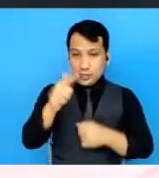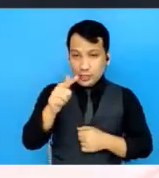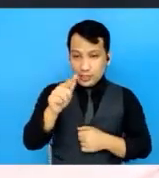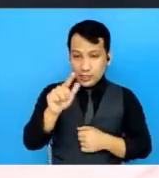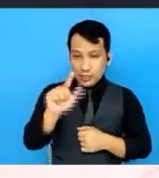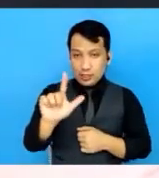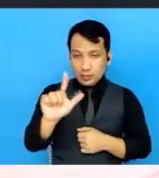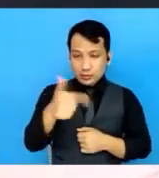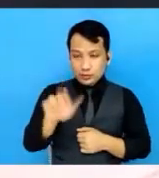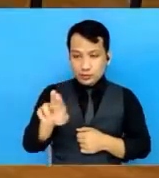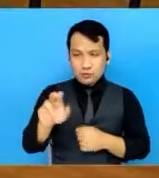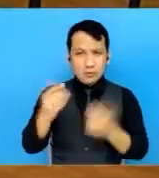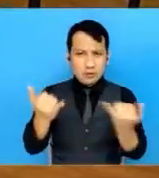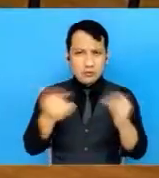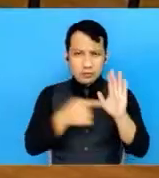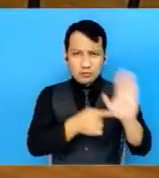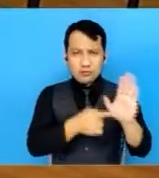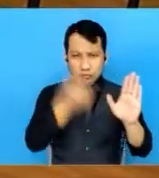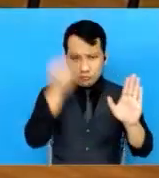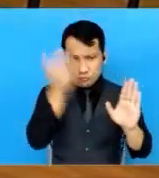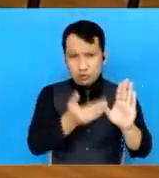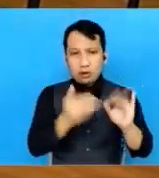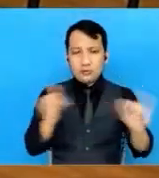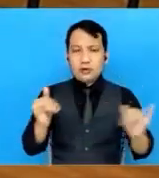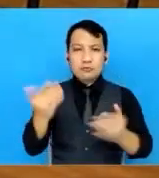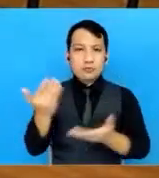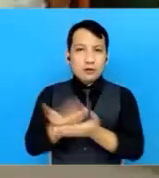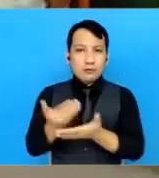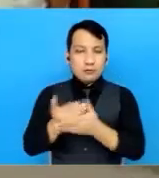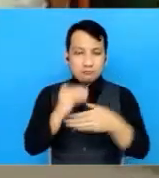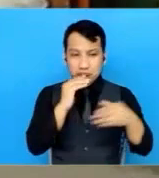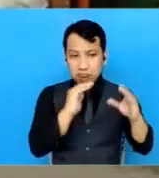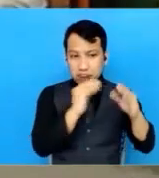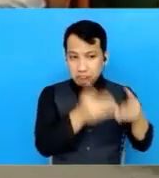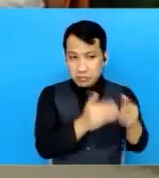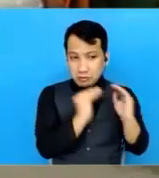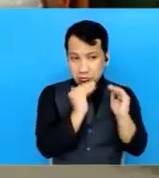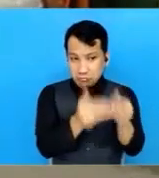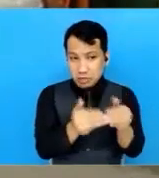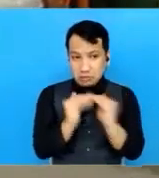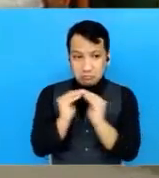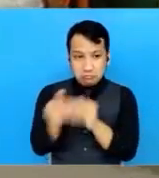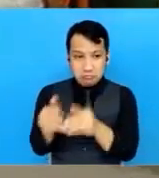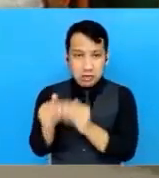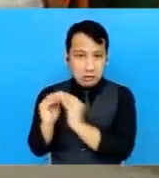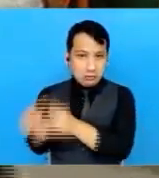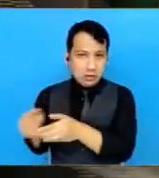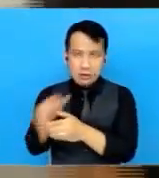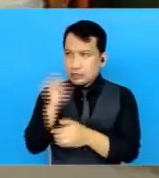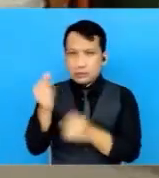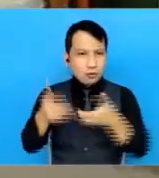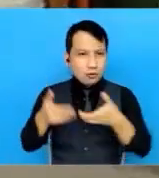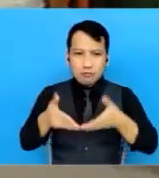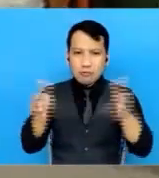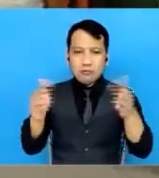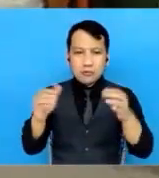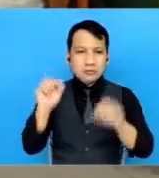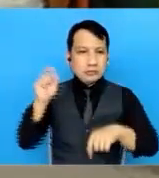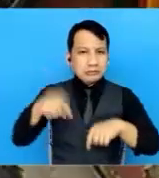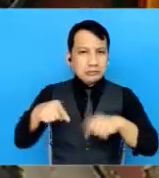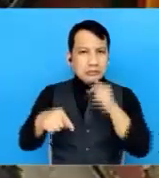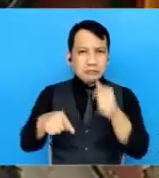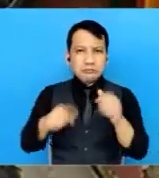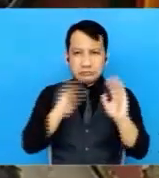nakikita nilang epektibong paraan sa pagpapatupad ng granular lockdown. Hindi raw kasi buong kalsada o compound ang kailangang